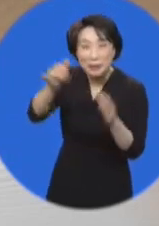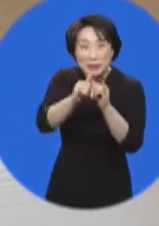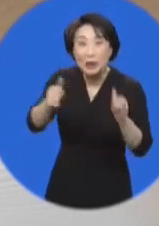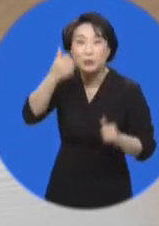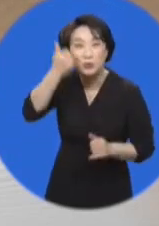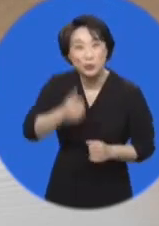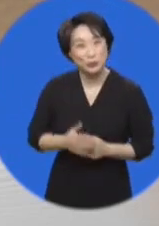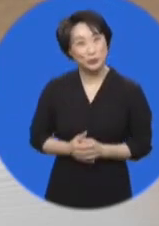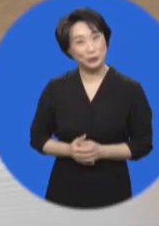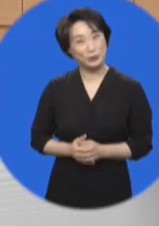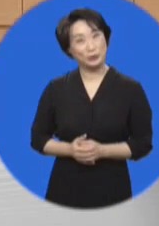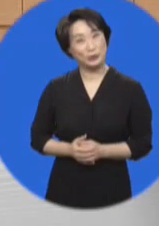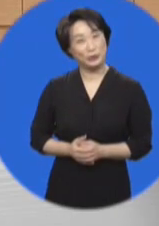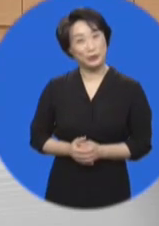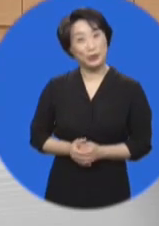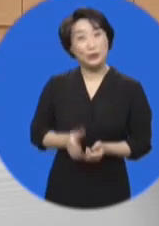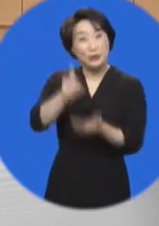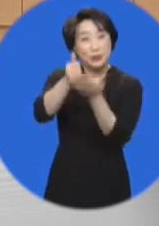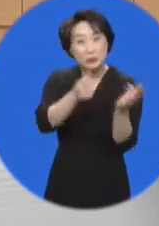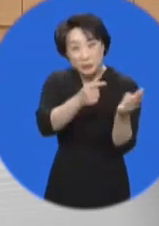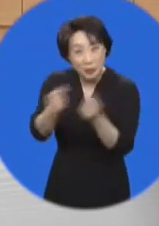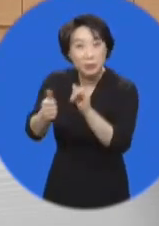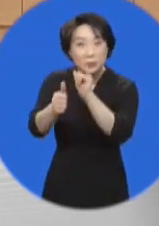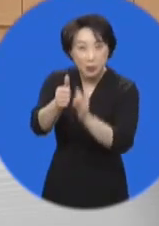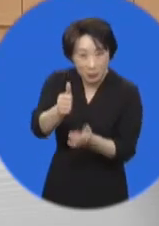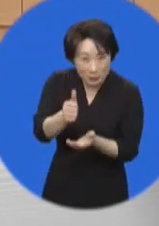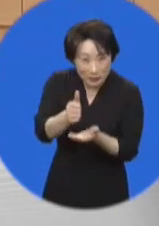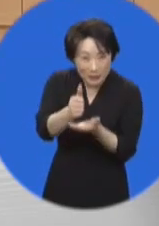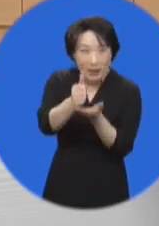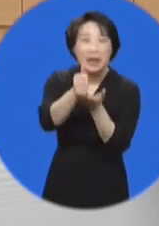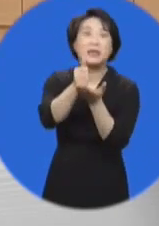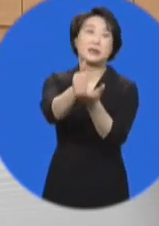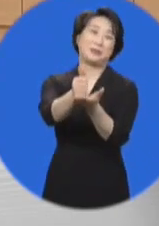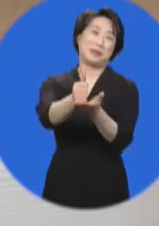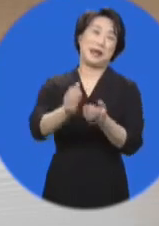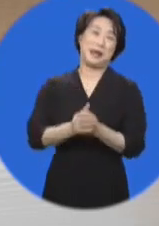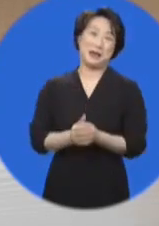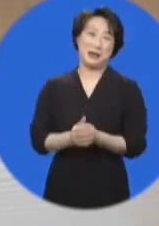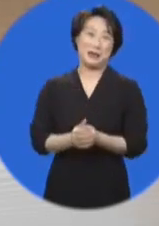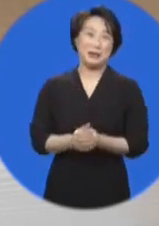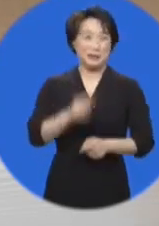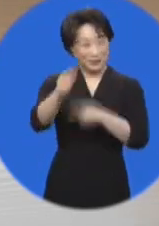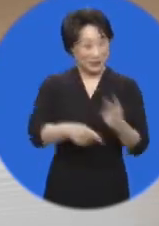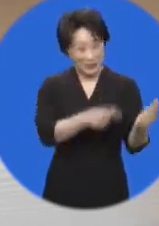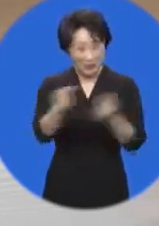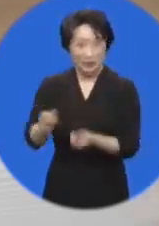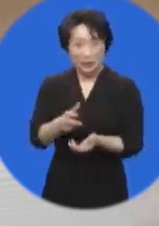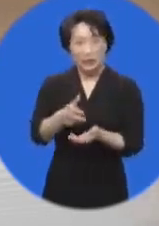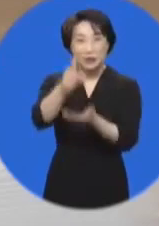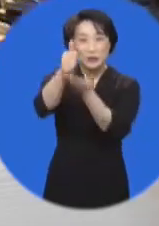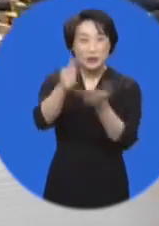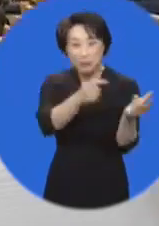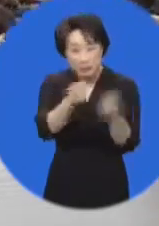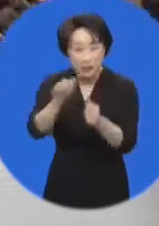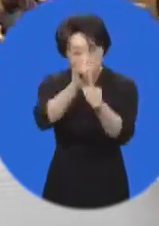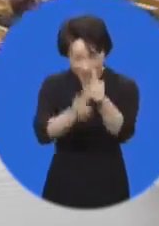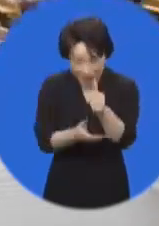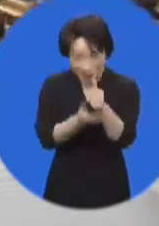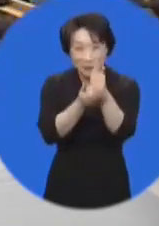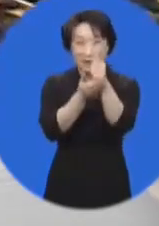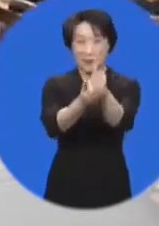사모하는 자가 누구냐? 주님처럼 섬기겠습니다. 다 같이 주님처럼 섬기겠습니다.